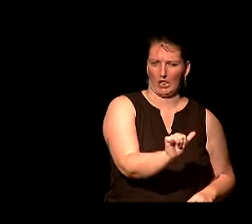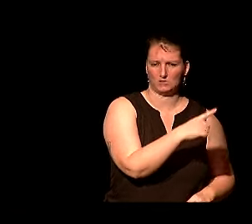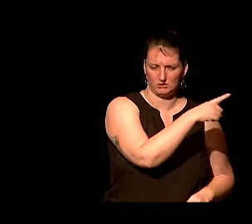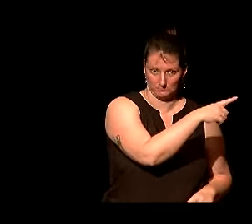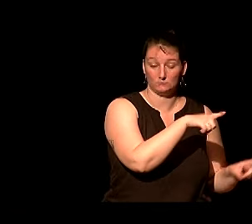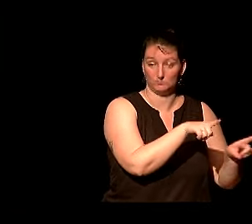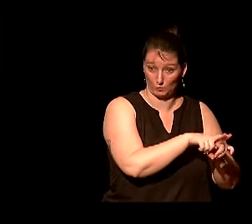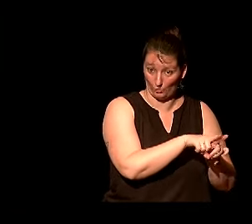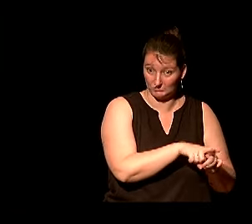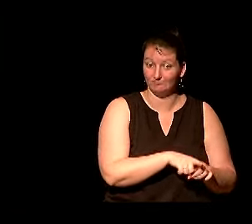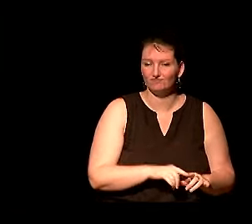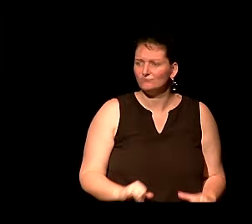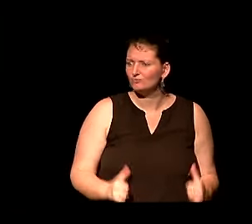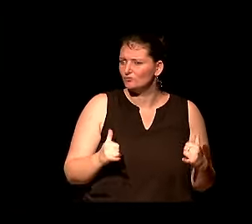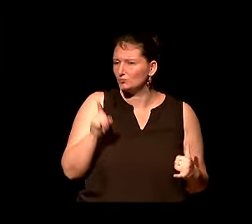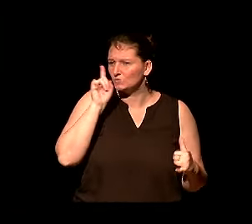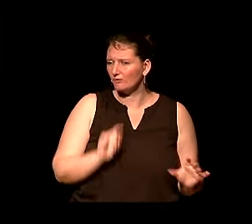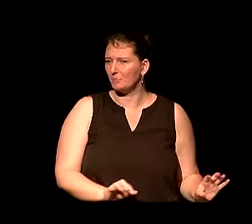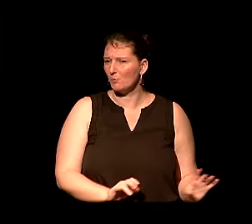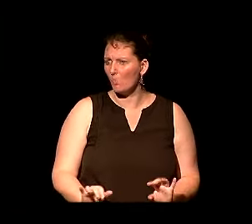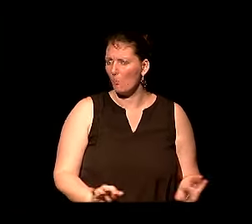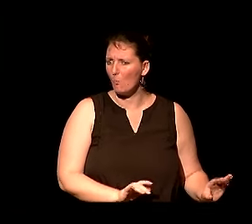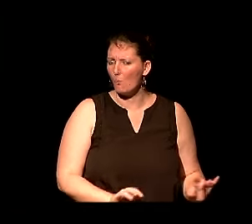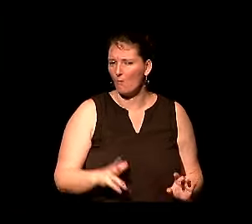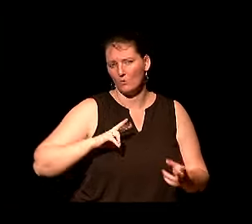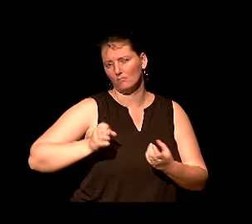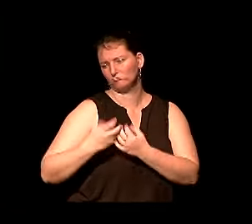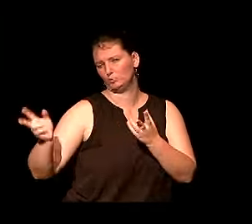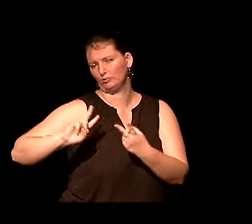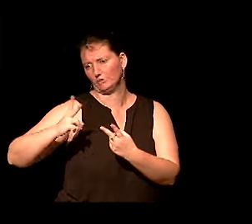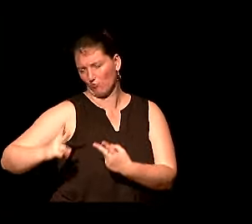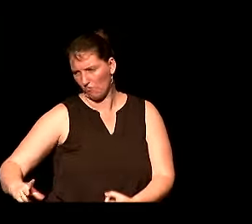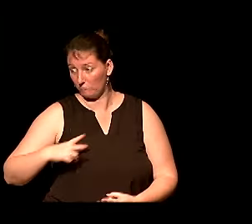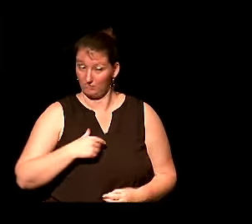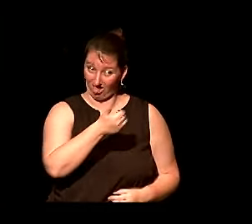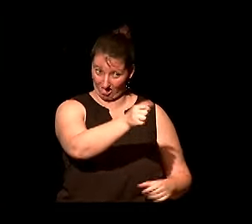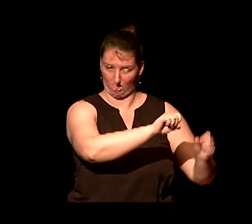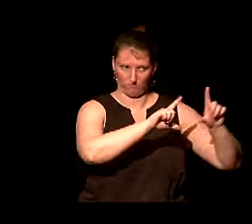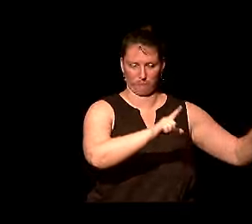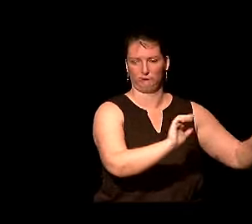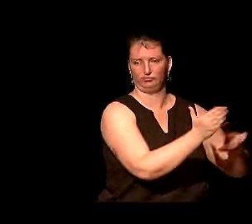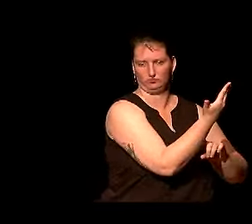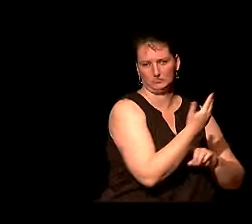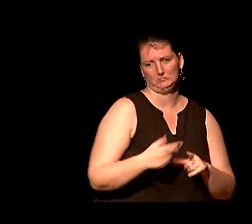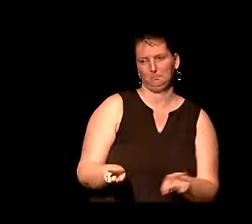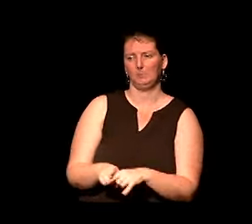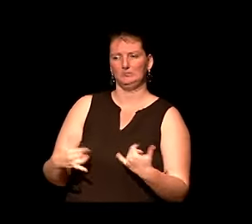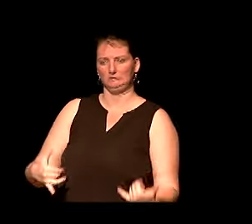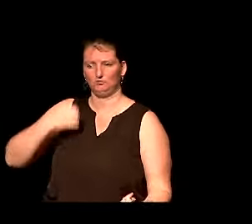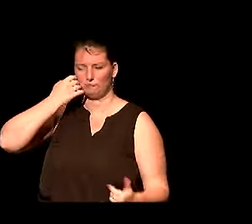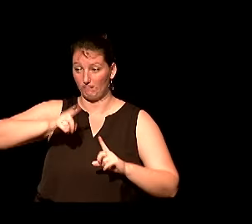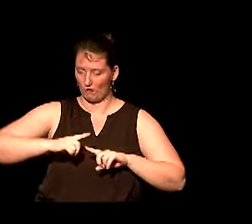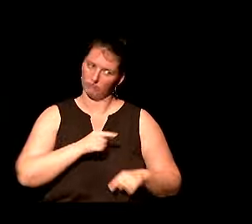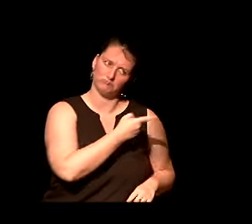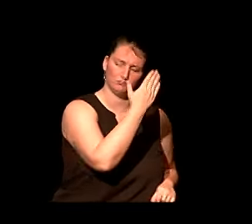des jeunes filles au piano, hein, puisqu'il y a différentes versions de cette toile, donc pas exactement celle qui est au musée d'Orsay, mais une autre version qui a été